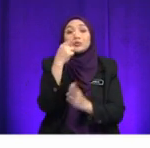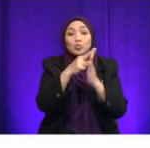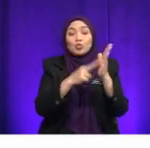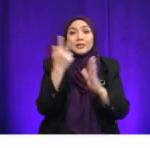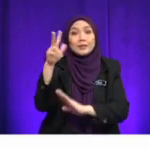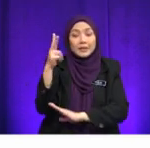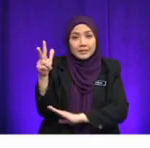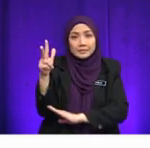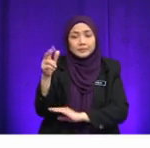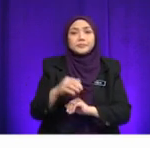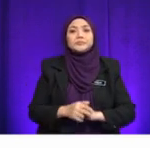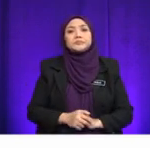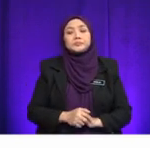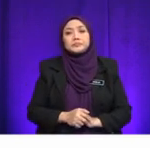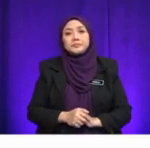anggota